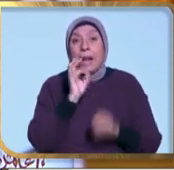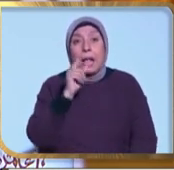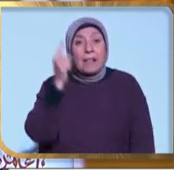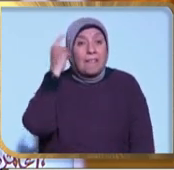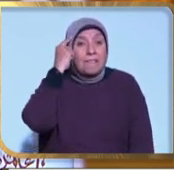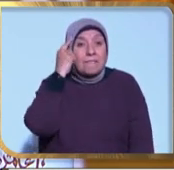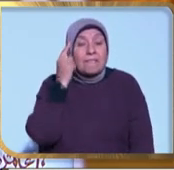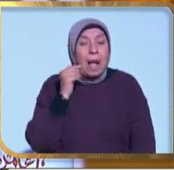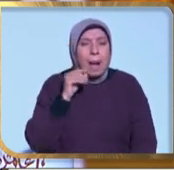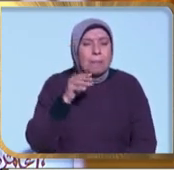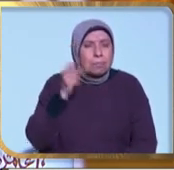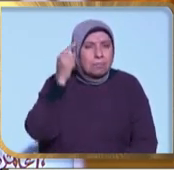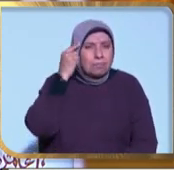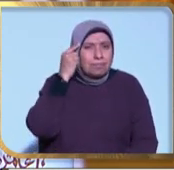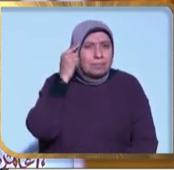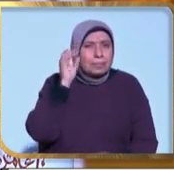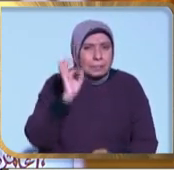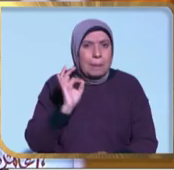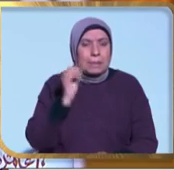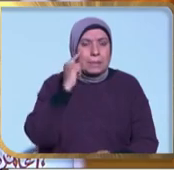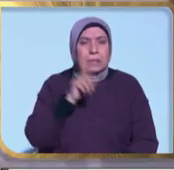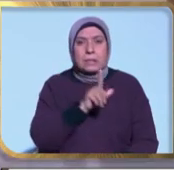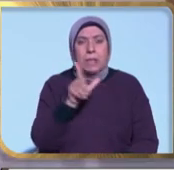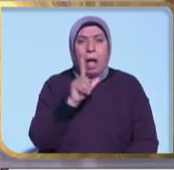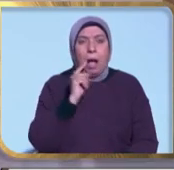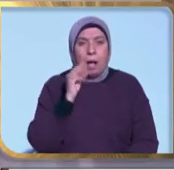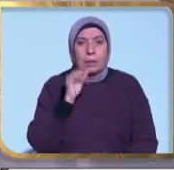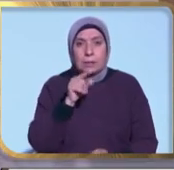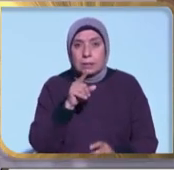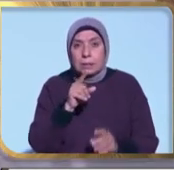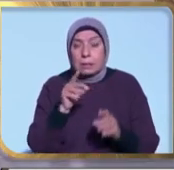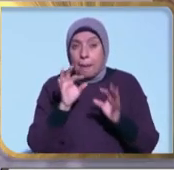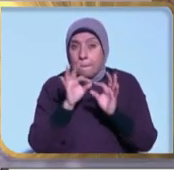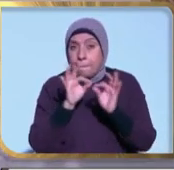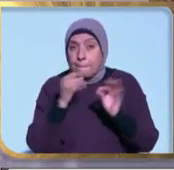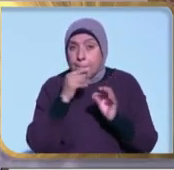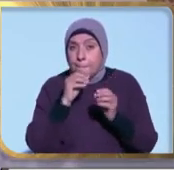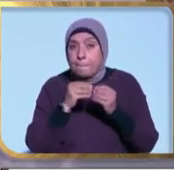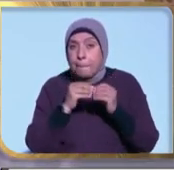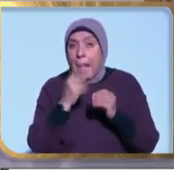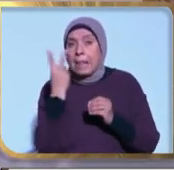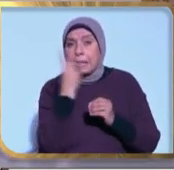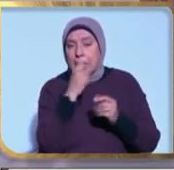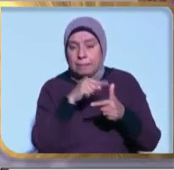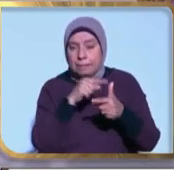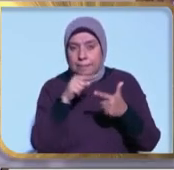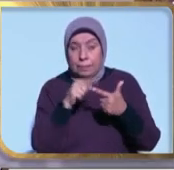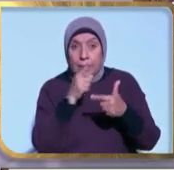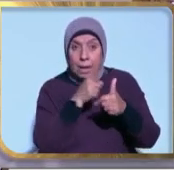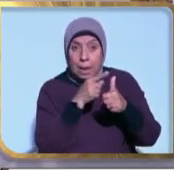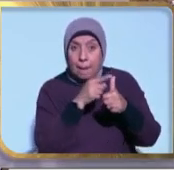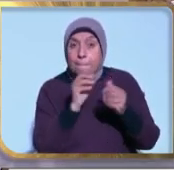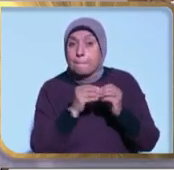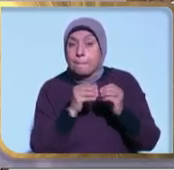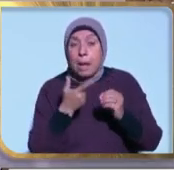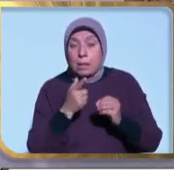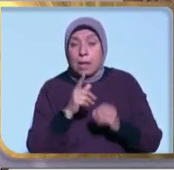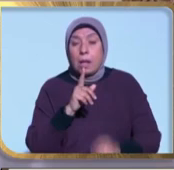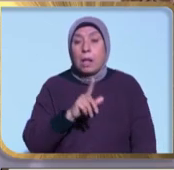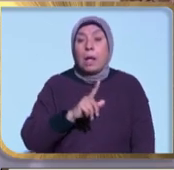ضوء معنيين مهمين اول معنى انه معنى